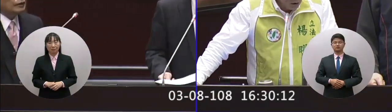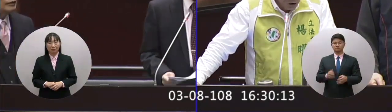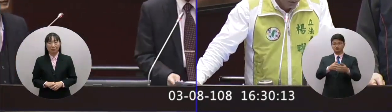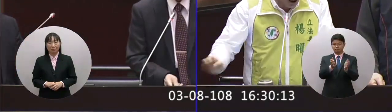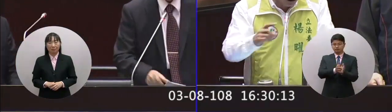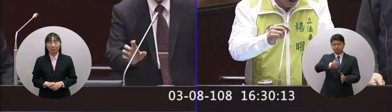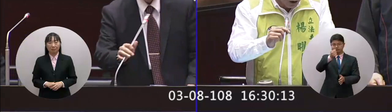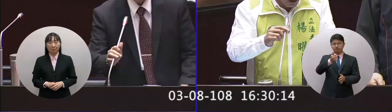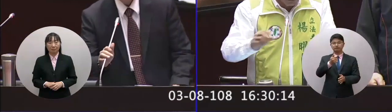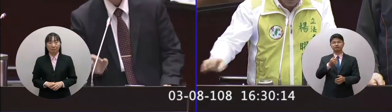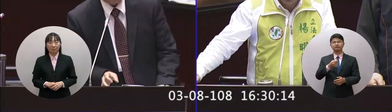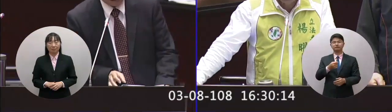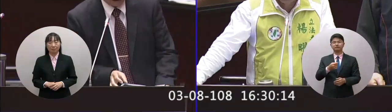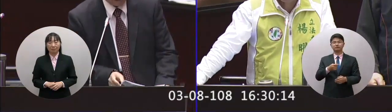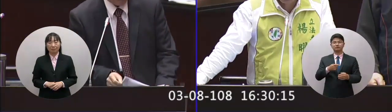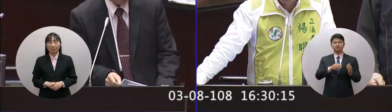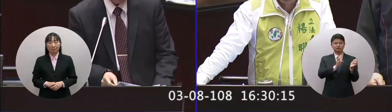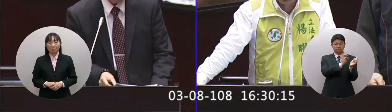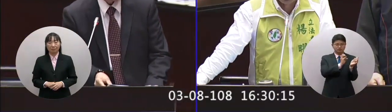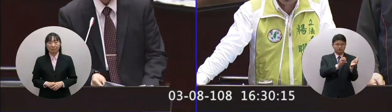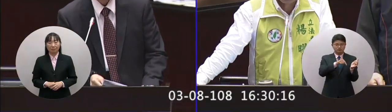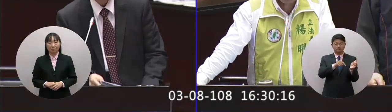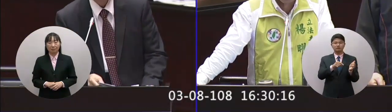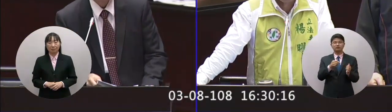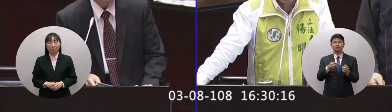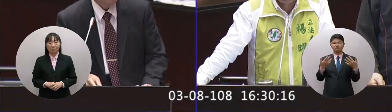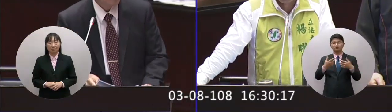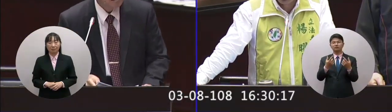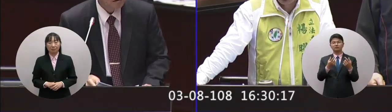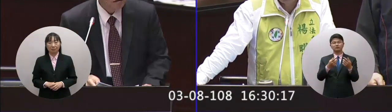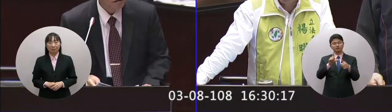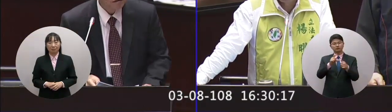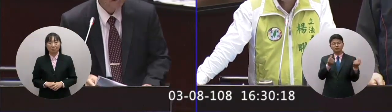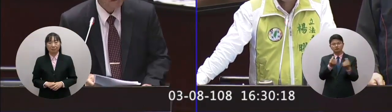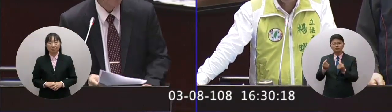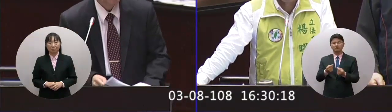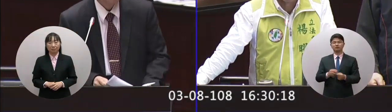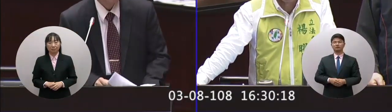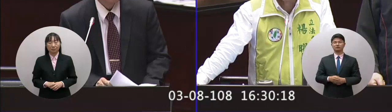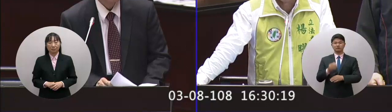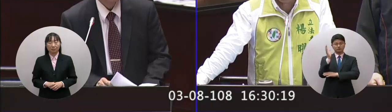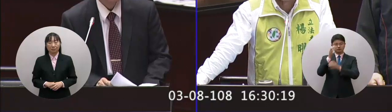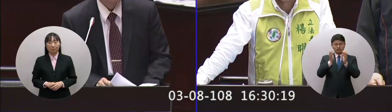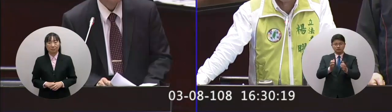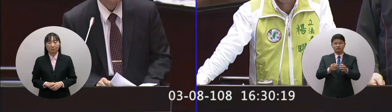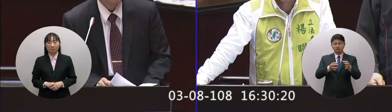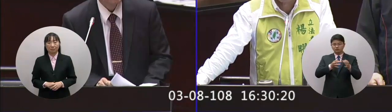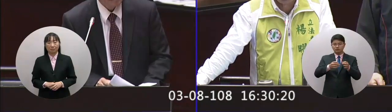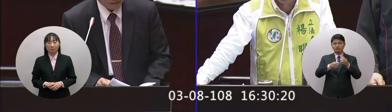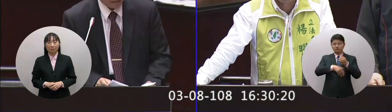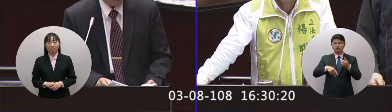部长，部长，离岛都一样有这个问题哦，就是在国营事业，在各离岛